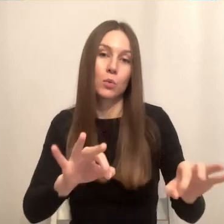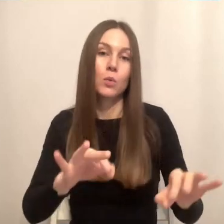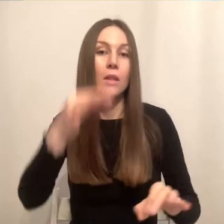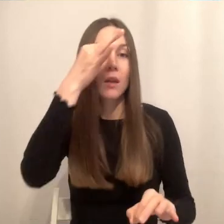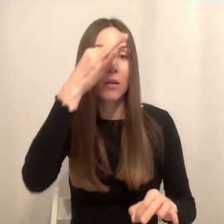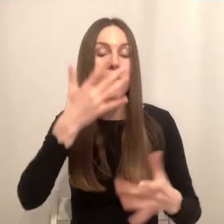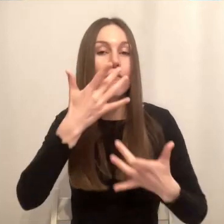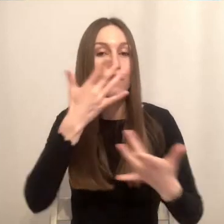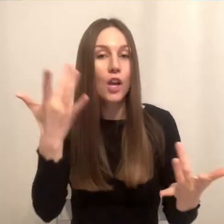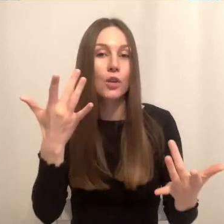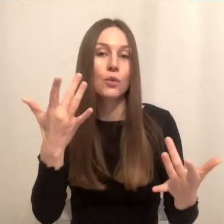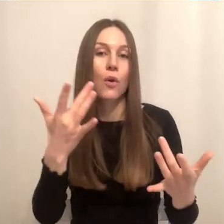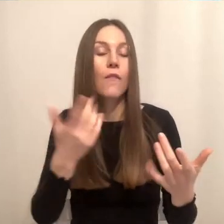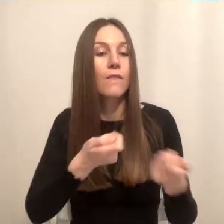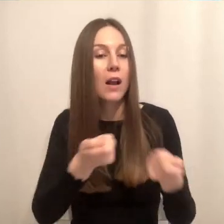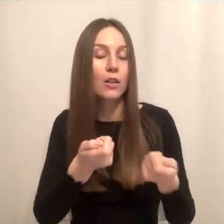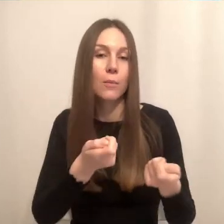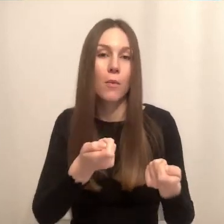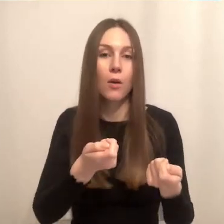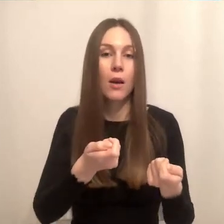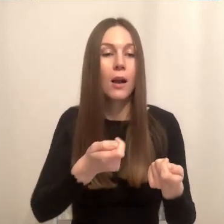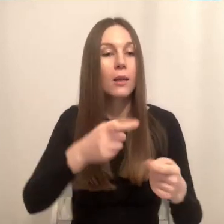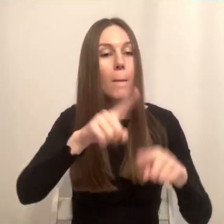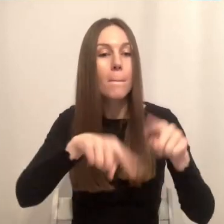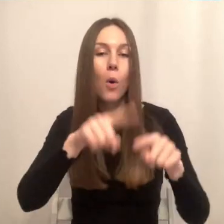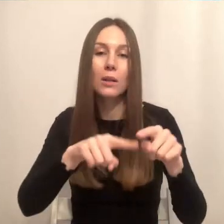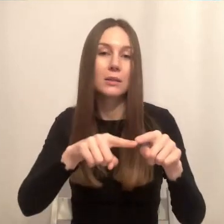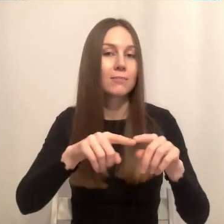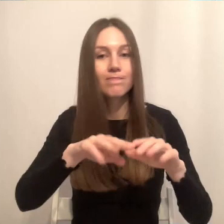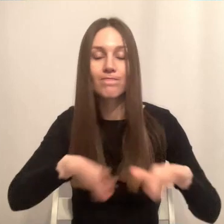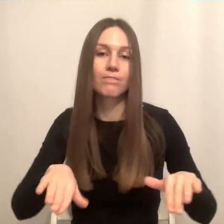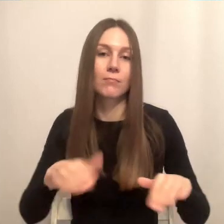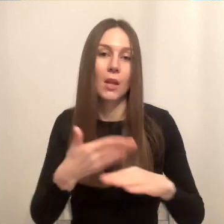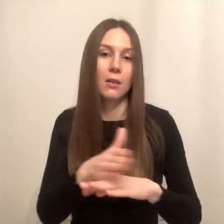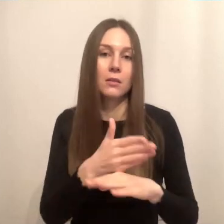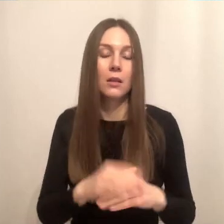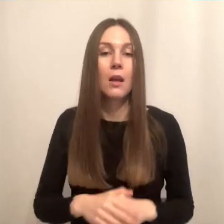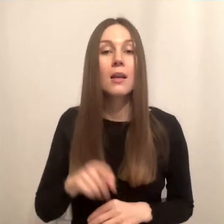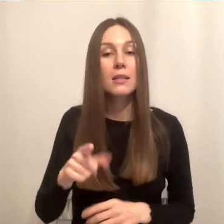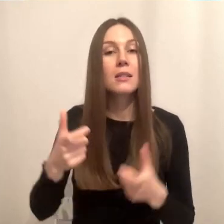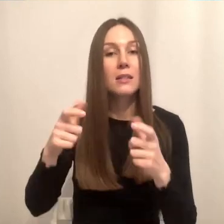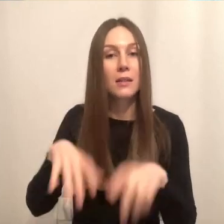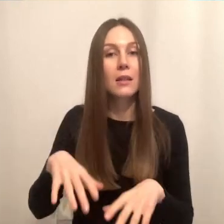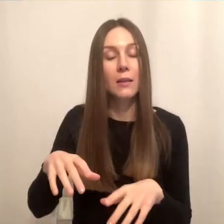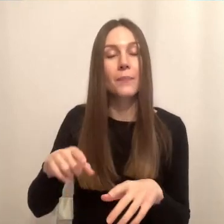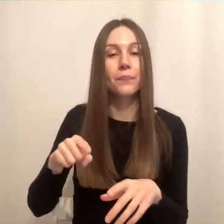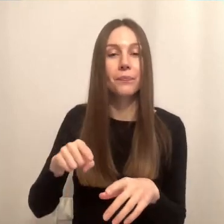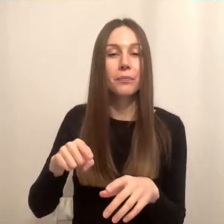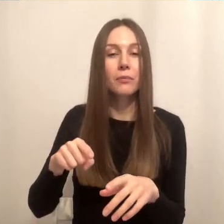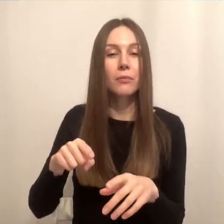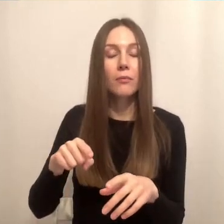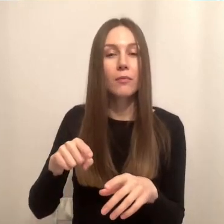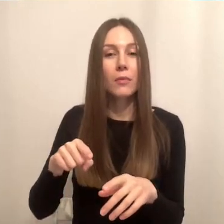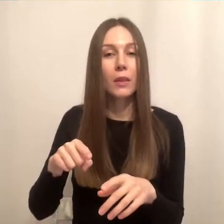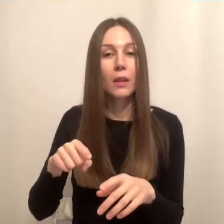valdymo depolitizavimas. Bent jau pradedant nuo to, kad savivaldybės administracijos direktorius būtų ne iš Trakų rajono ir kad jis būtų